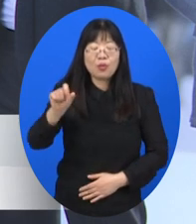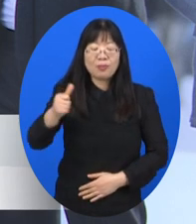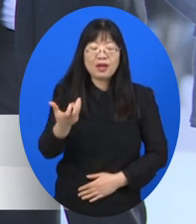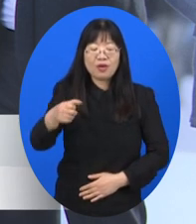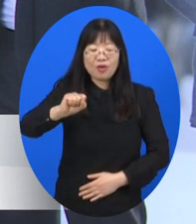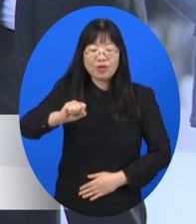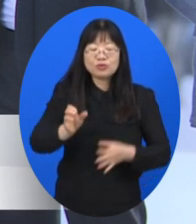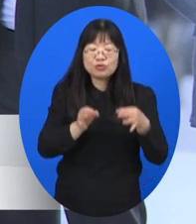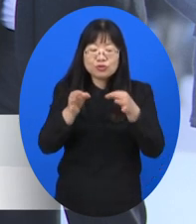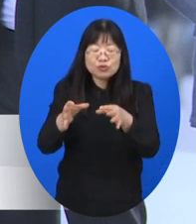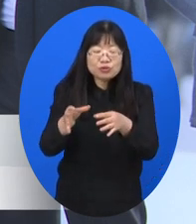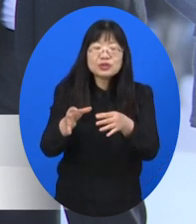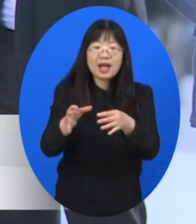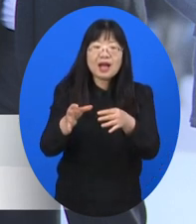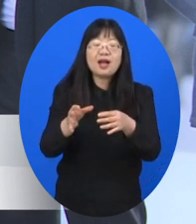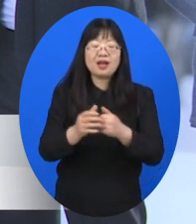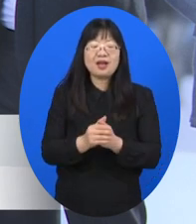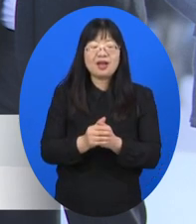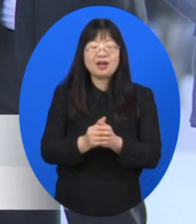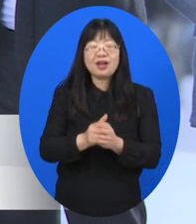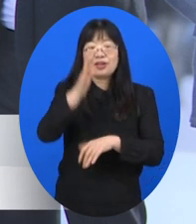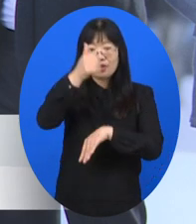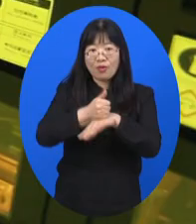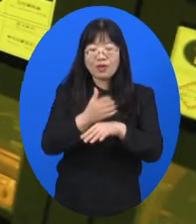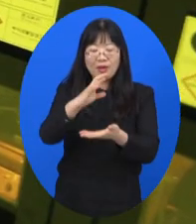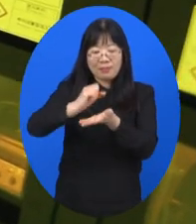투자를 이끌어냈습니다. 최창순 기자입니다.